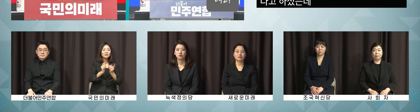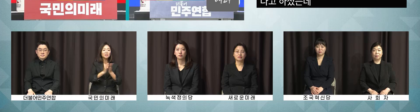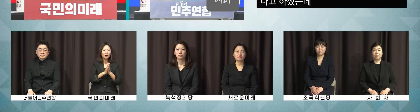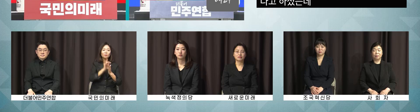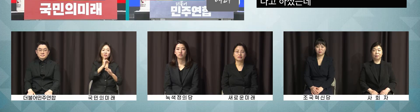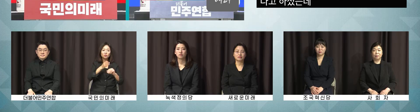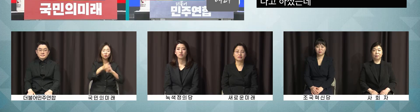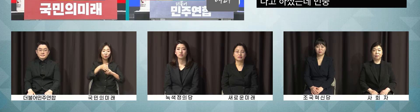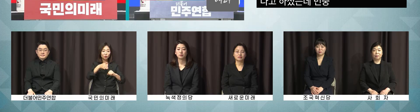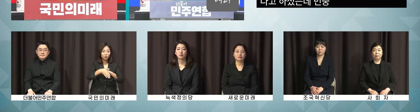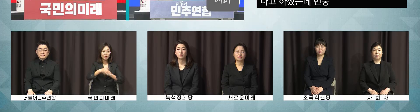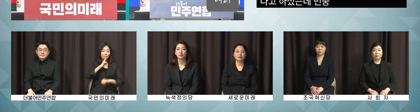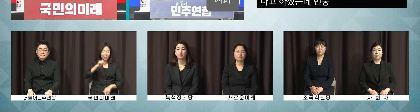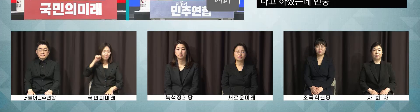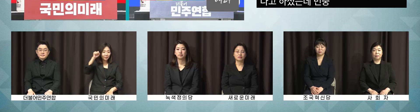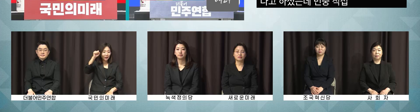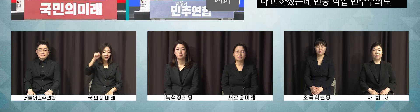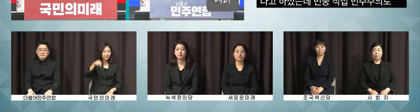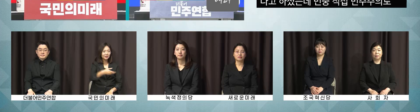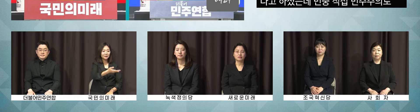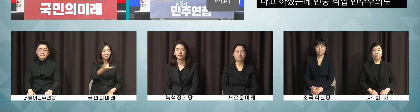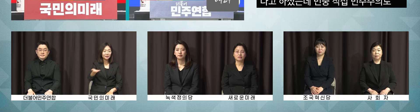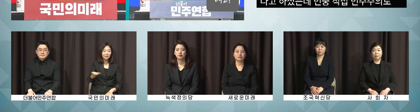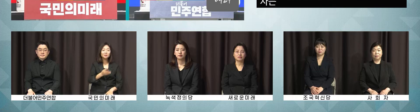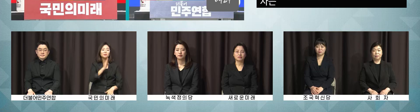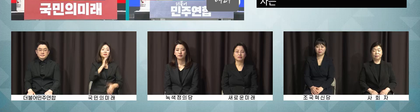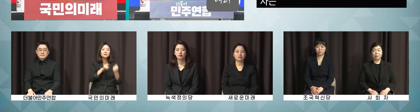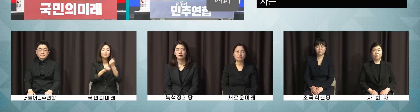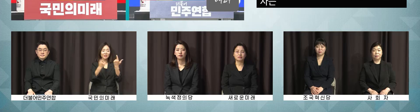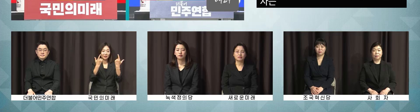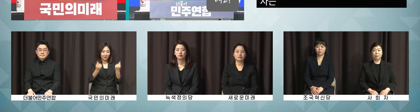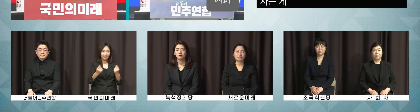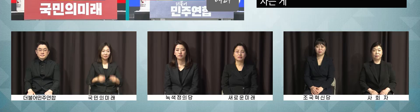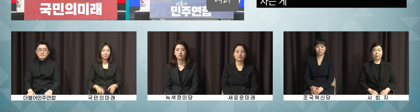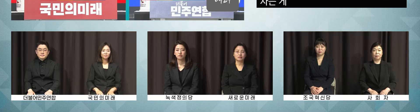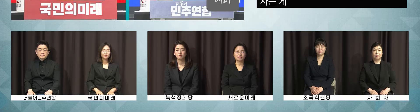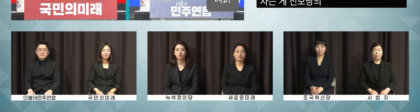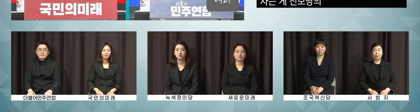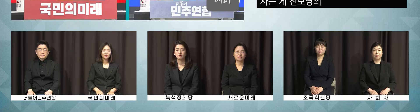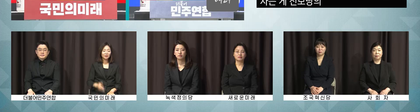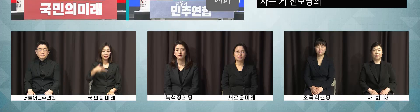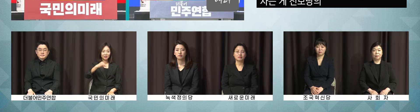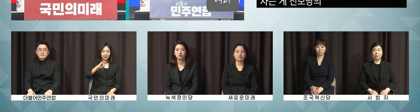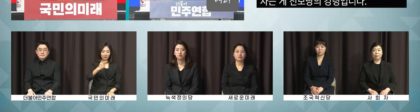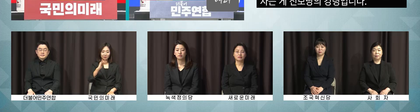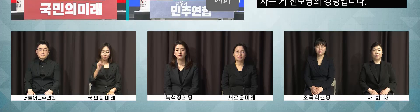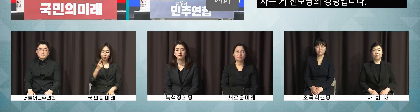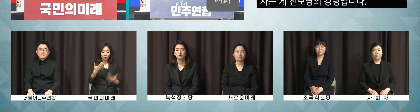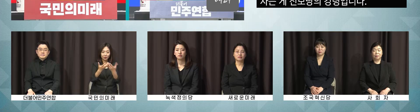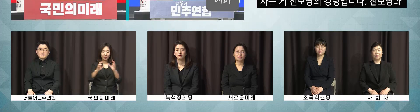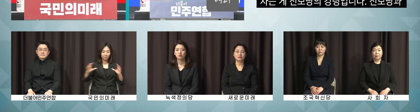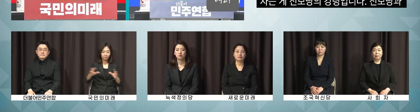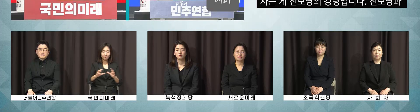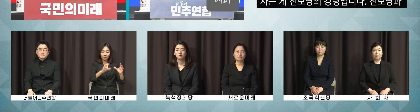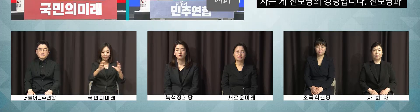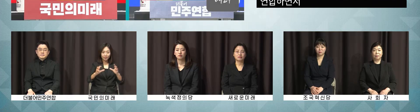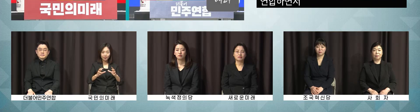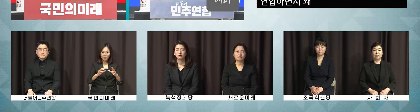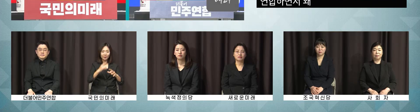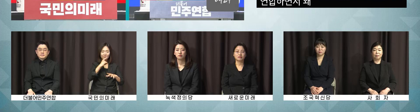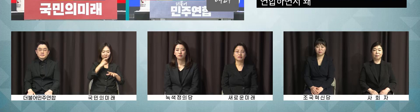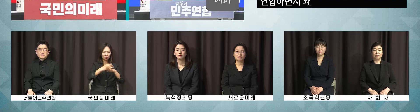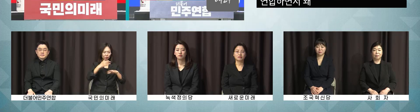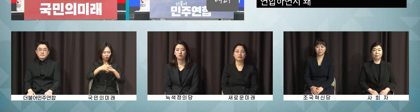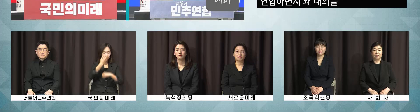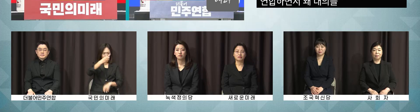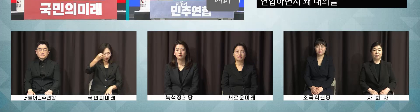민주주의로 나가자라고 얘기하는 게 진보당의 강령입니다. 그 진보당과 지금 연합하고 있으면서 왜 대의민주주의를